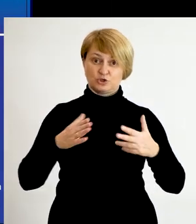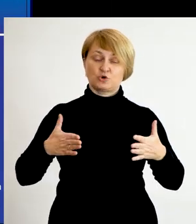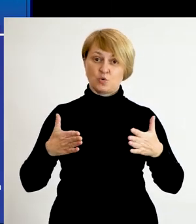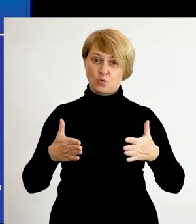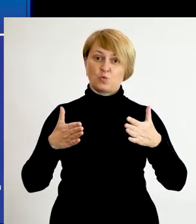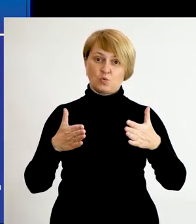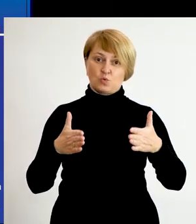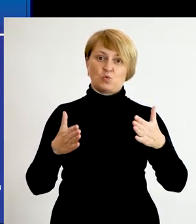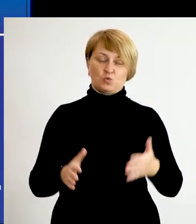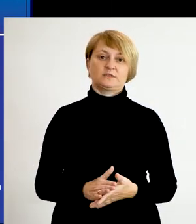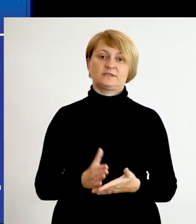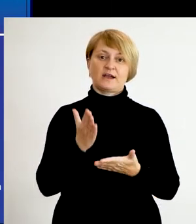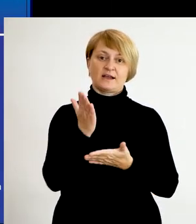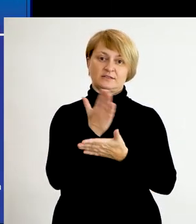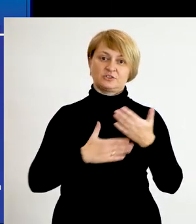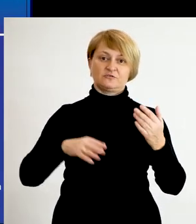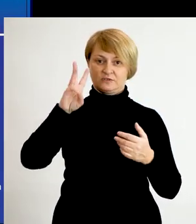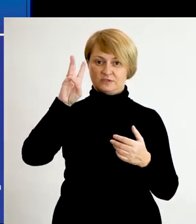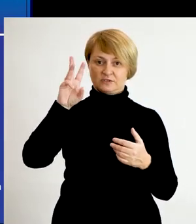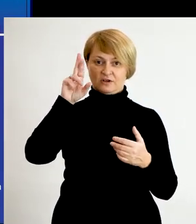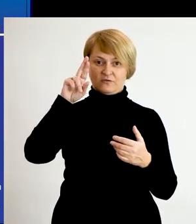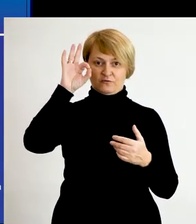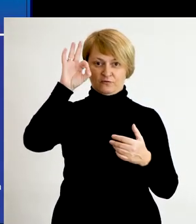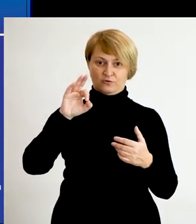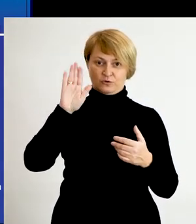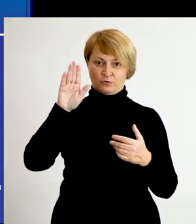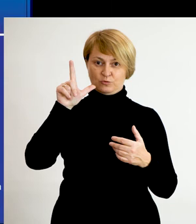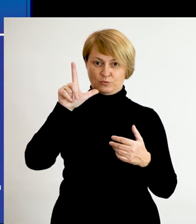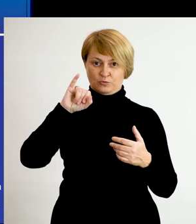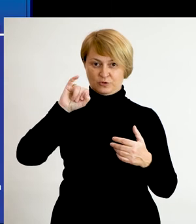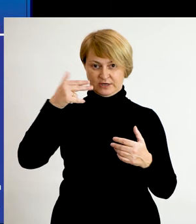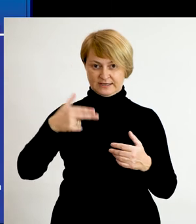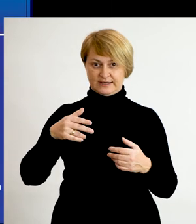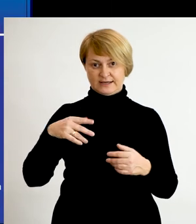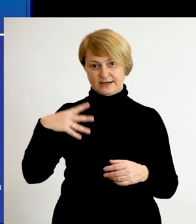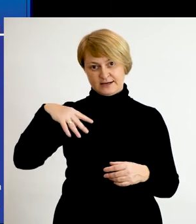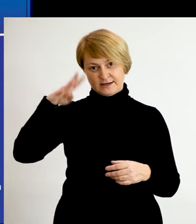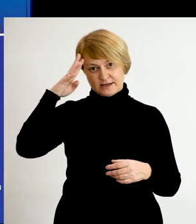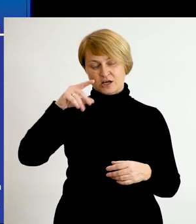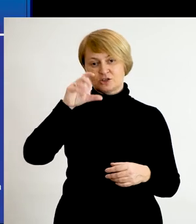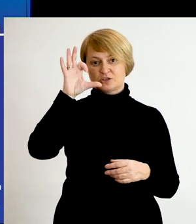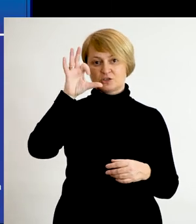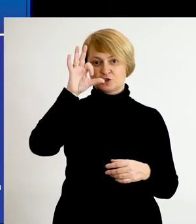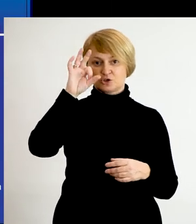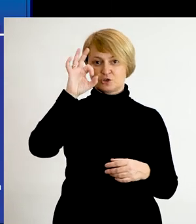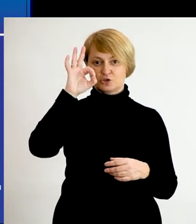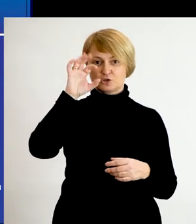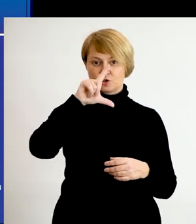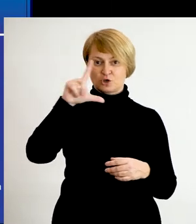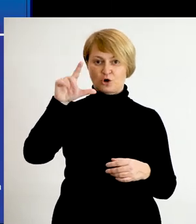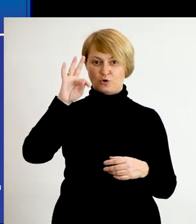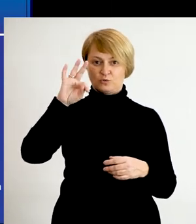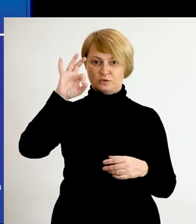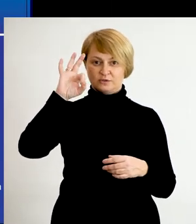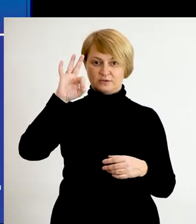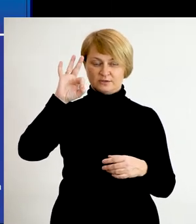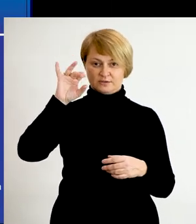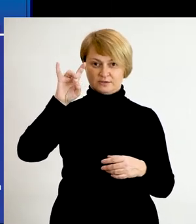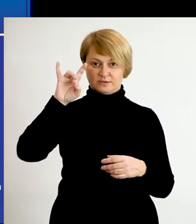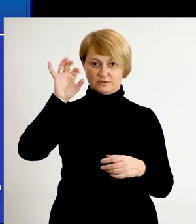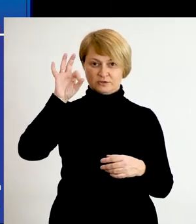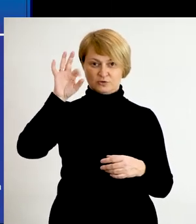ulica w dzielnicy Wrublin, nie pamiętam w tej chwili, Sołtysów, ścieżka